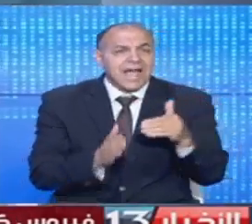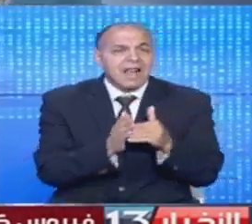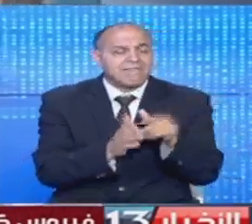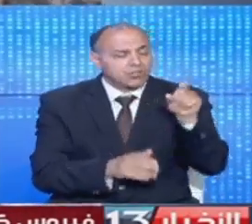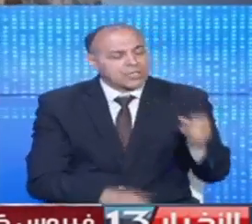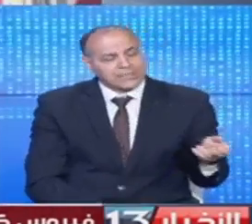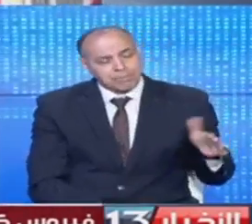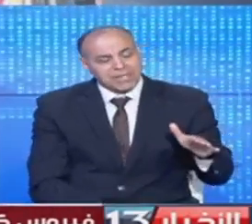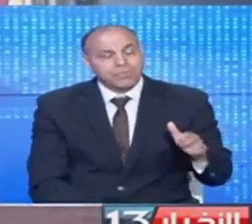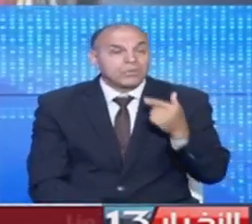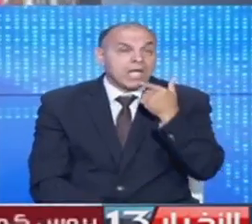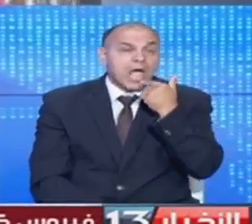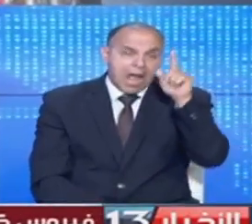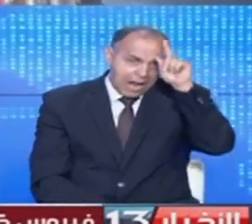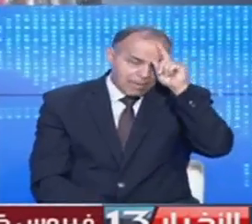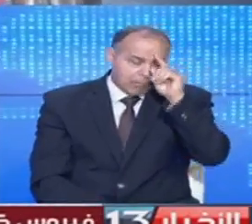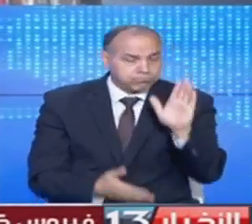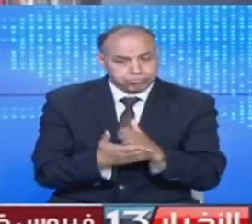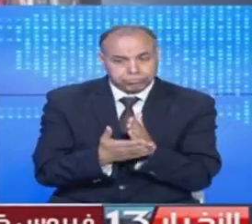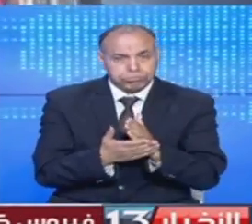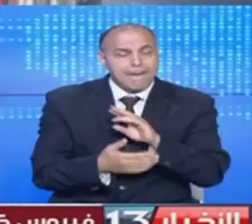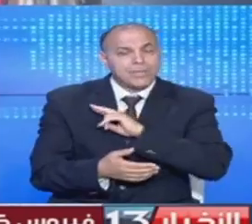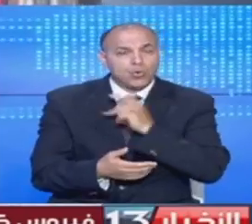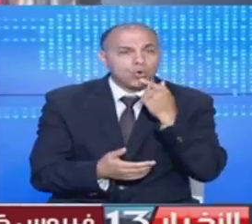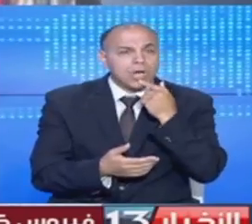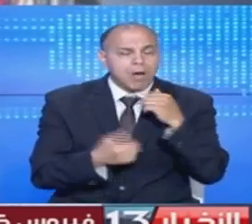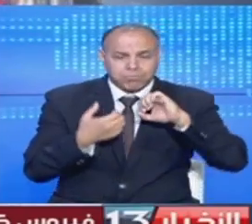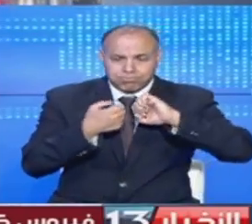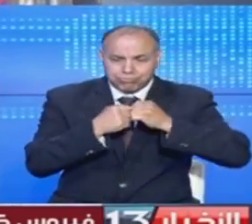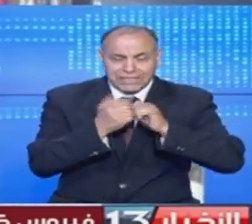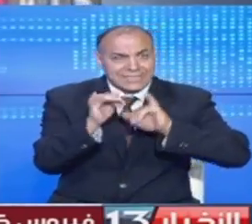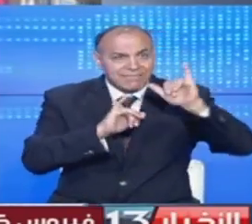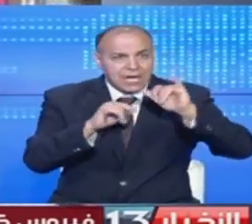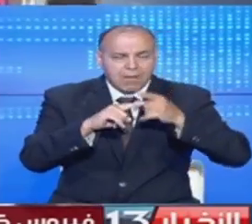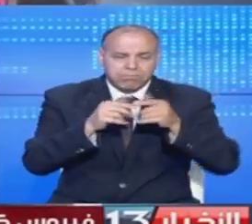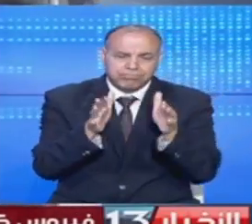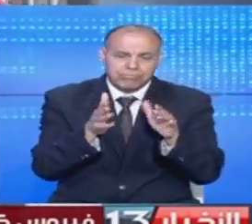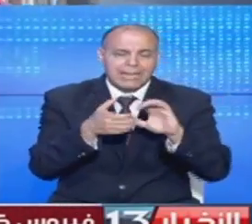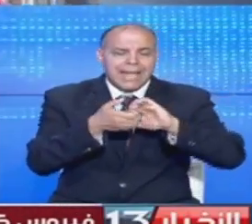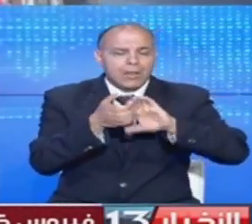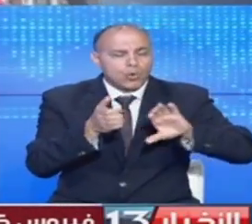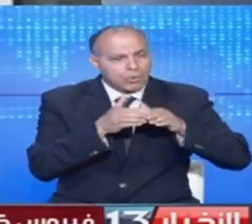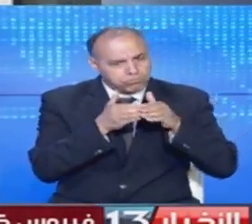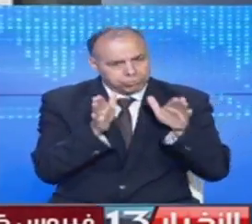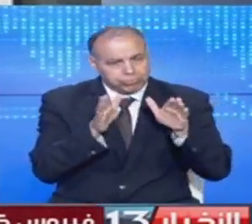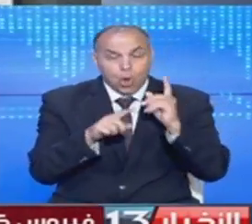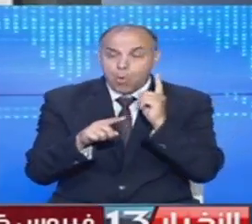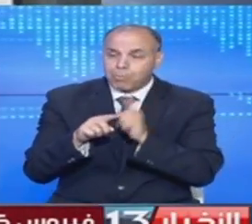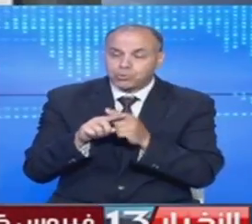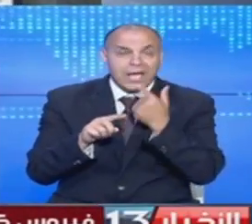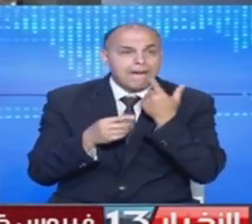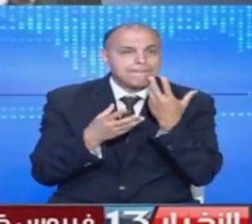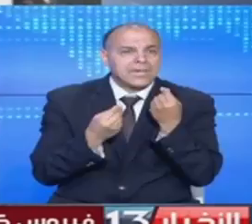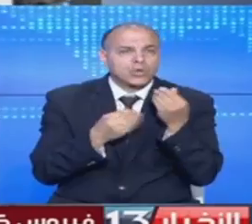حالة وفاة. وفي ألمانيا تستعد السلطات إلى رفع حظر السفر إلى دول الاتحاد الأوروبي بالإضافة إلى